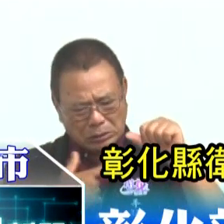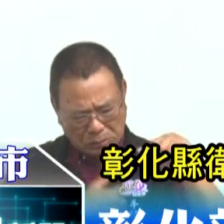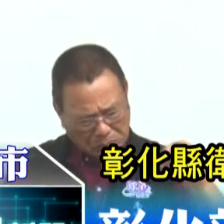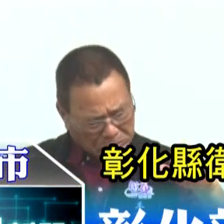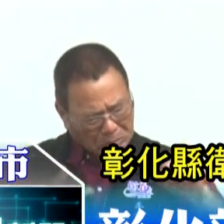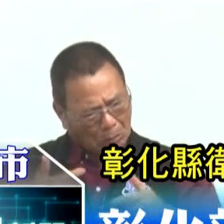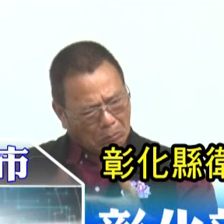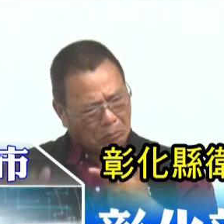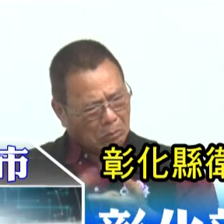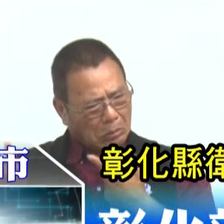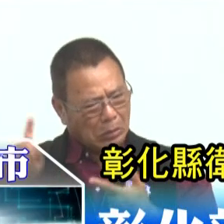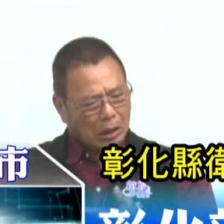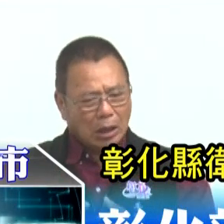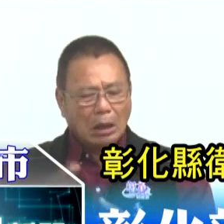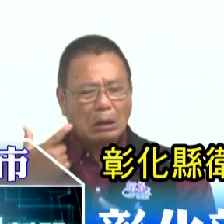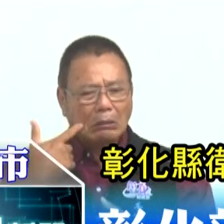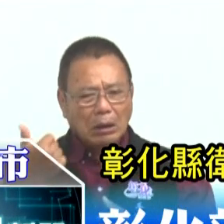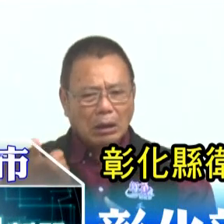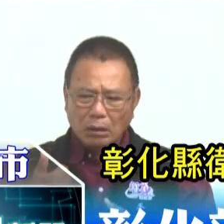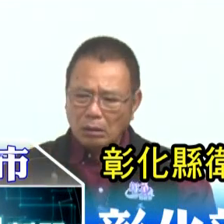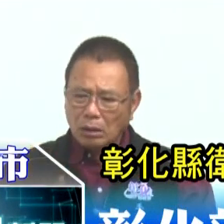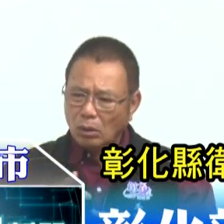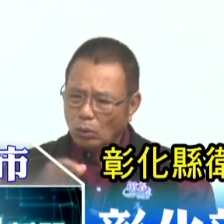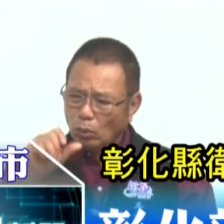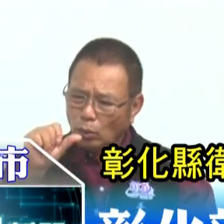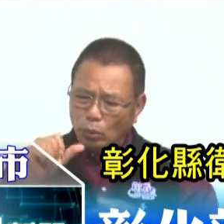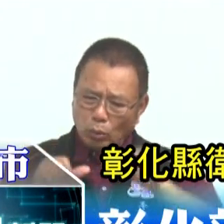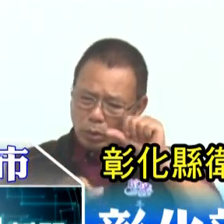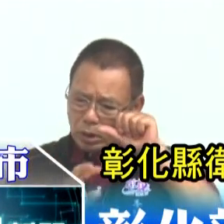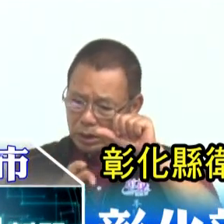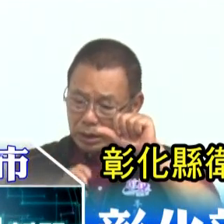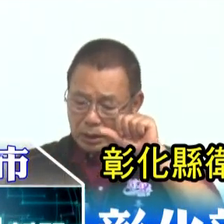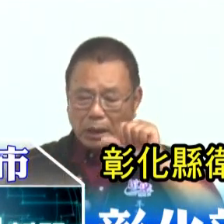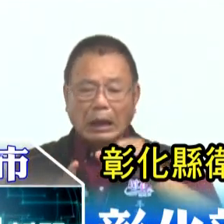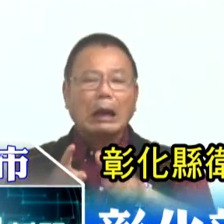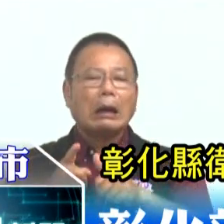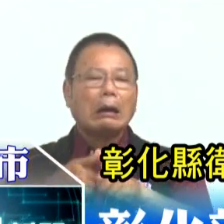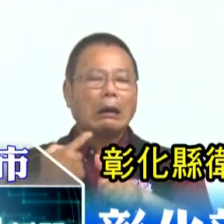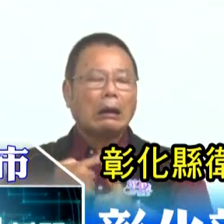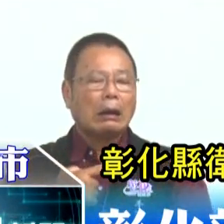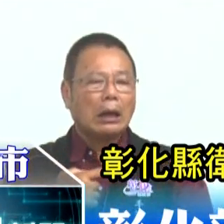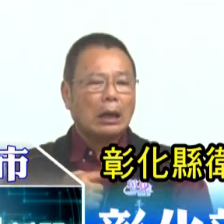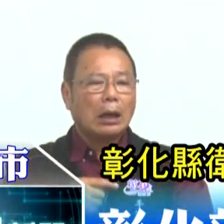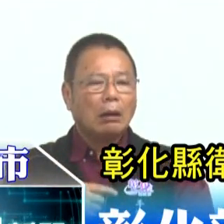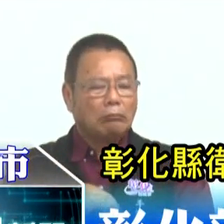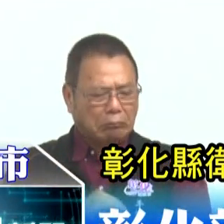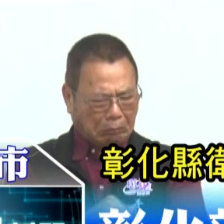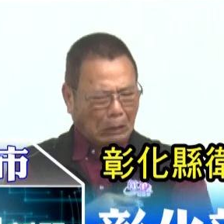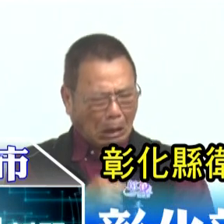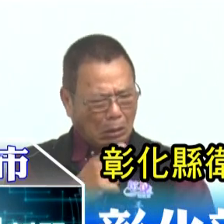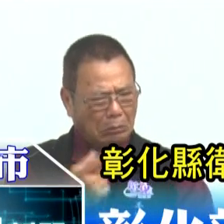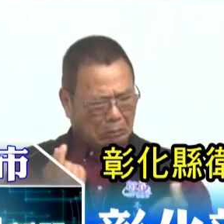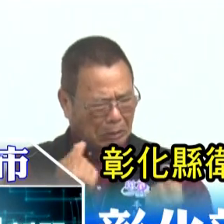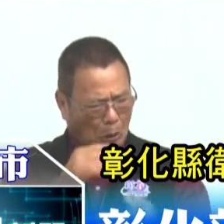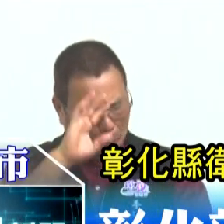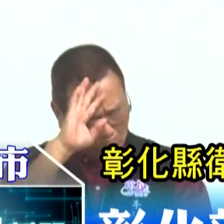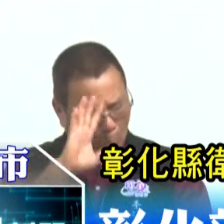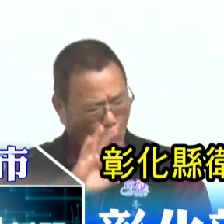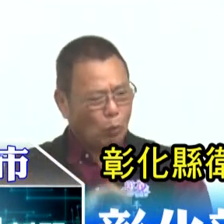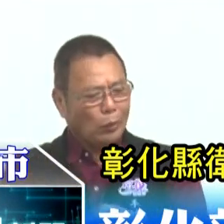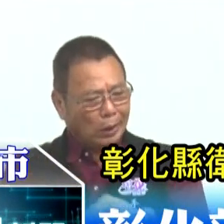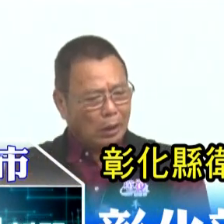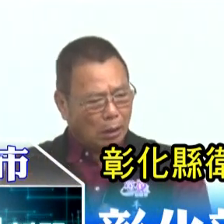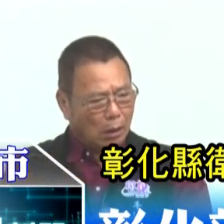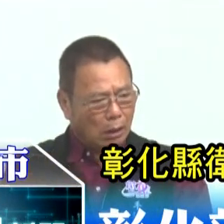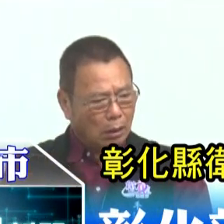呢他的父亲5月21发病，是父亲先来医院看诊确诊，他